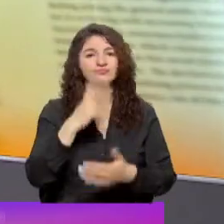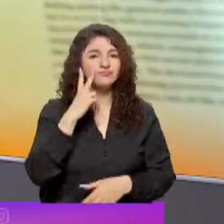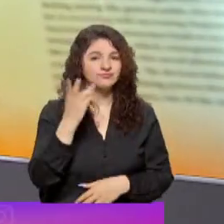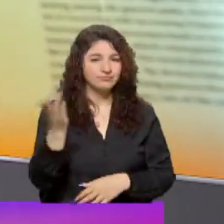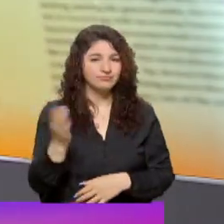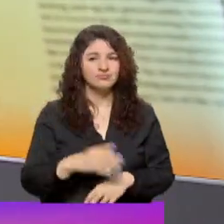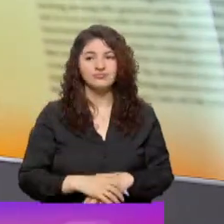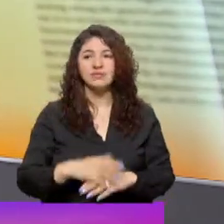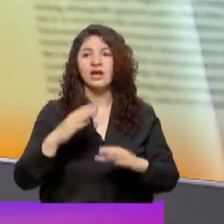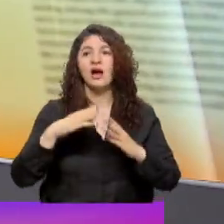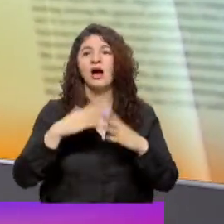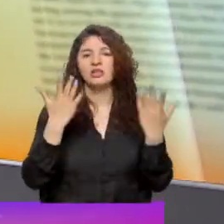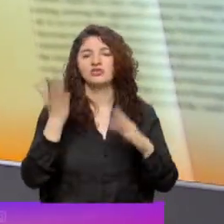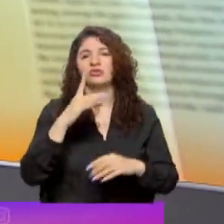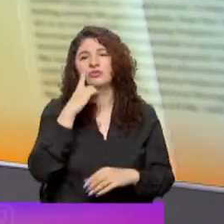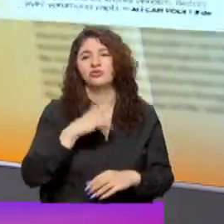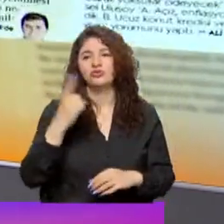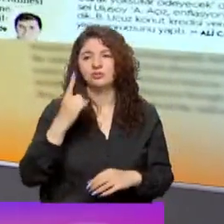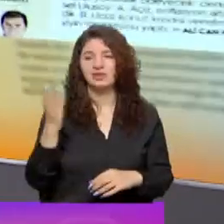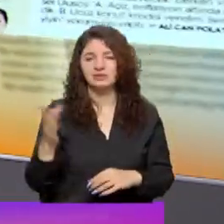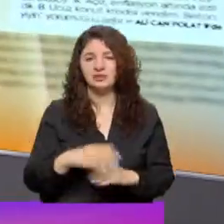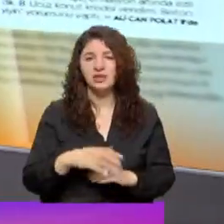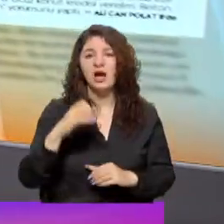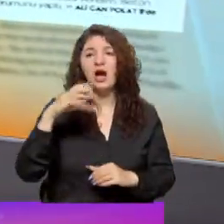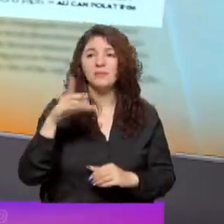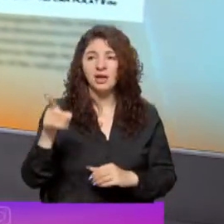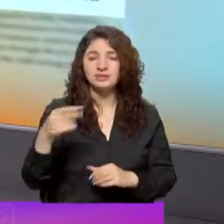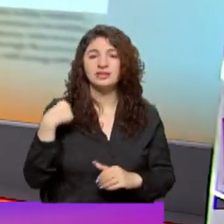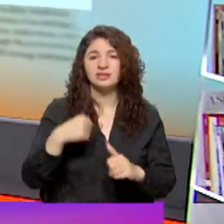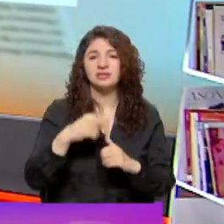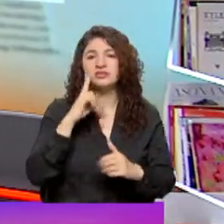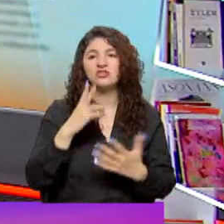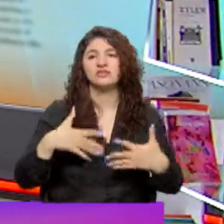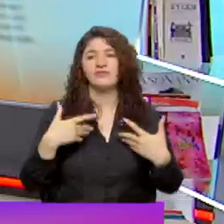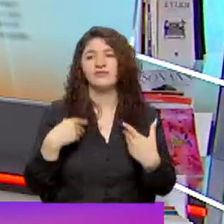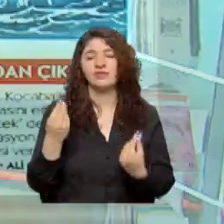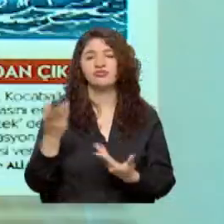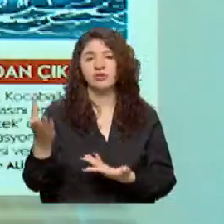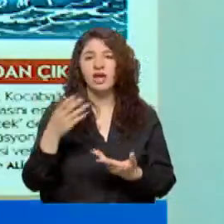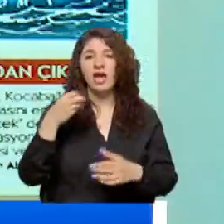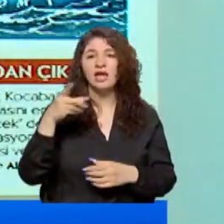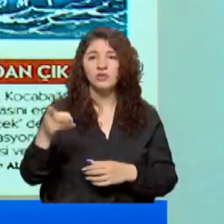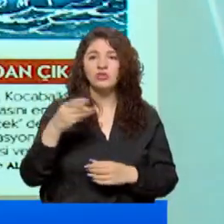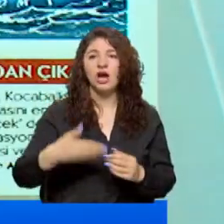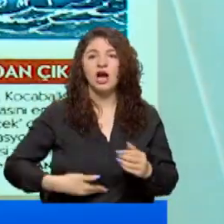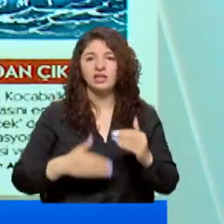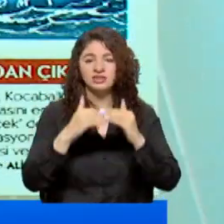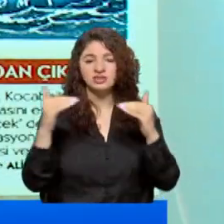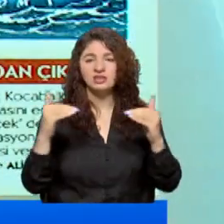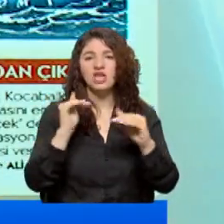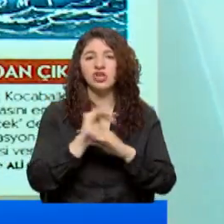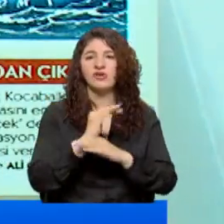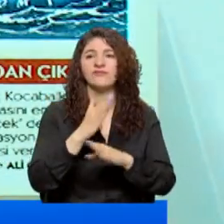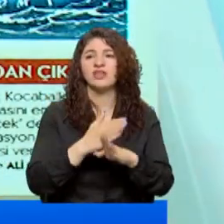geçelim Efendim ayrılıktan sonra Cumhuriyet AKP yine zenginleri sevindirecek Erdoğan açlık